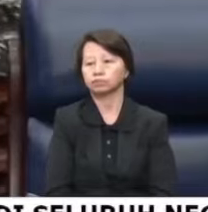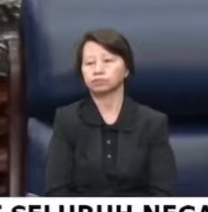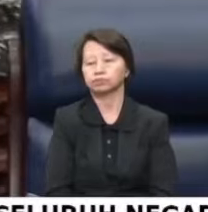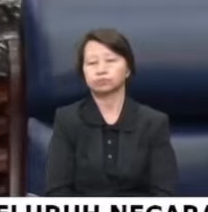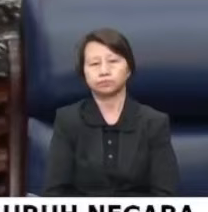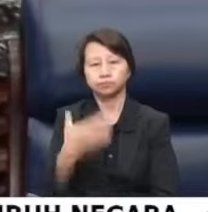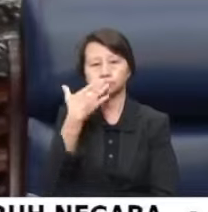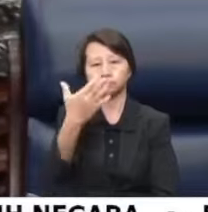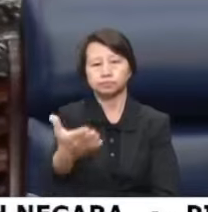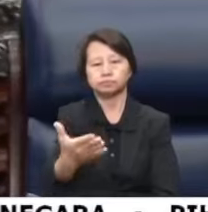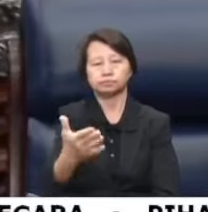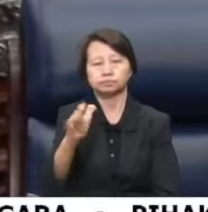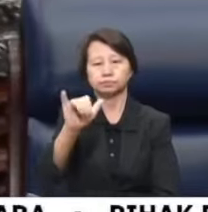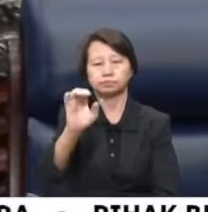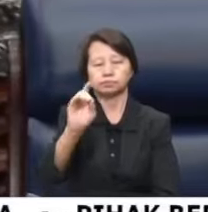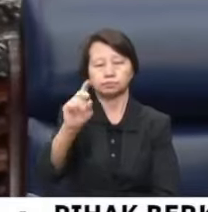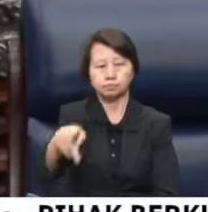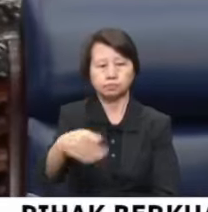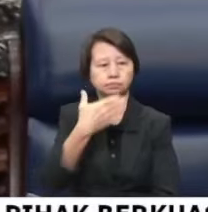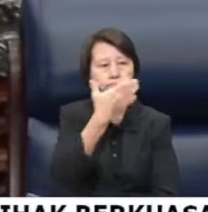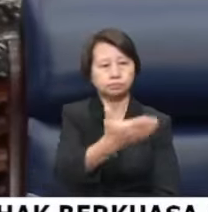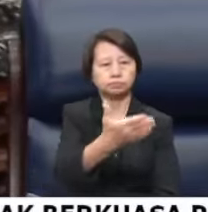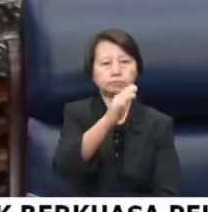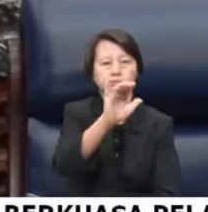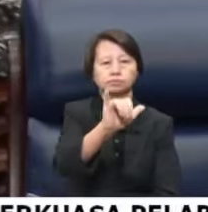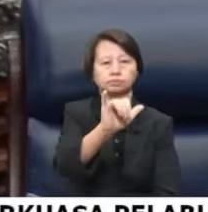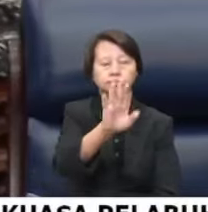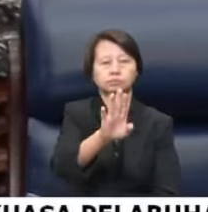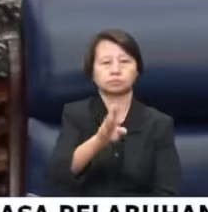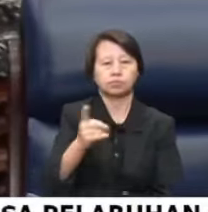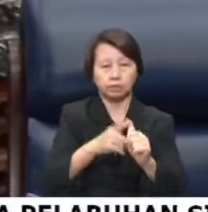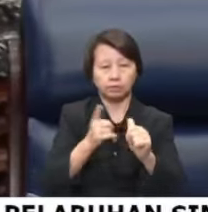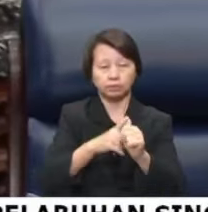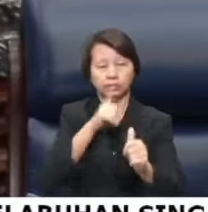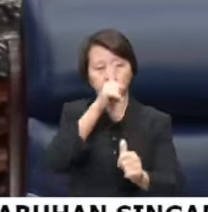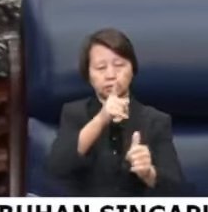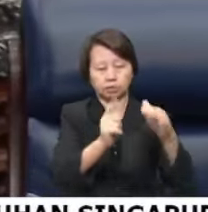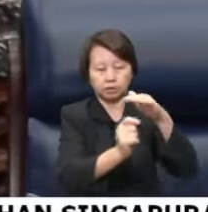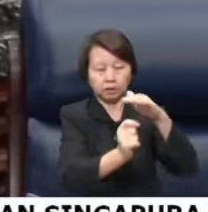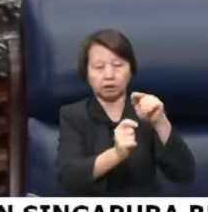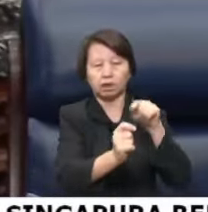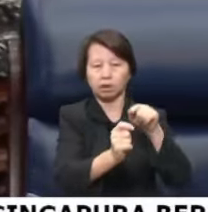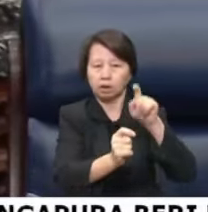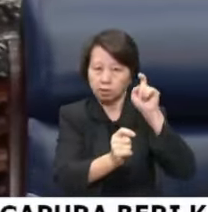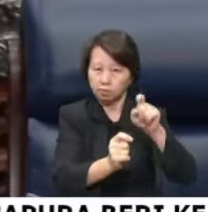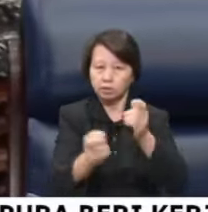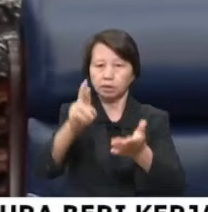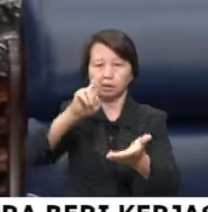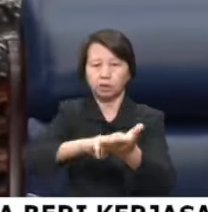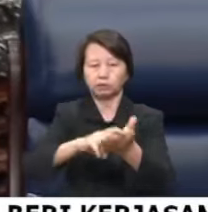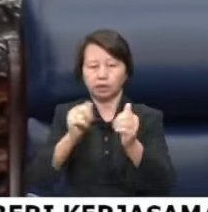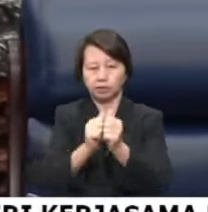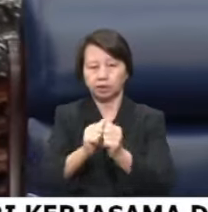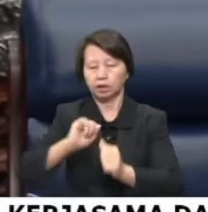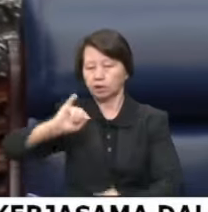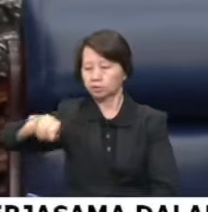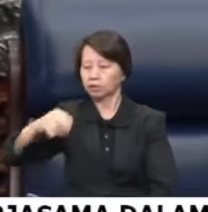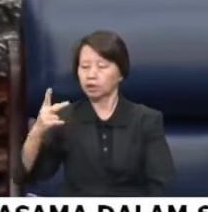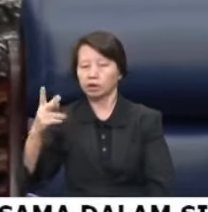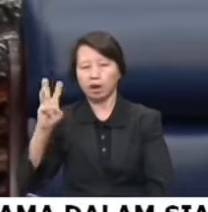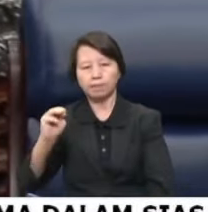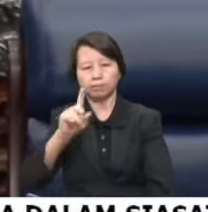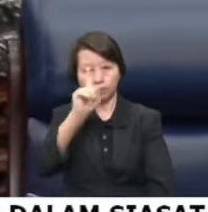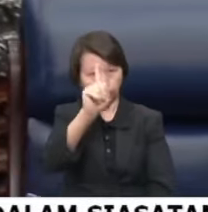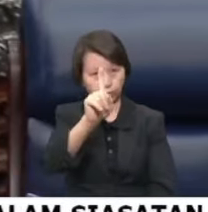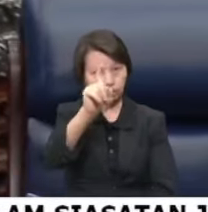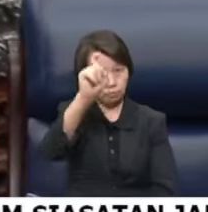Terima kasih. Terima kasih Puan Pertua, terima kasih Muhammad. Pertama kali pastikan taska itu berdaftar. Okey, berdaftar dengan kita, ya JKM.